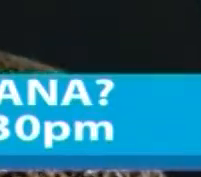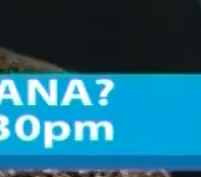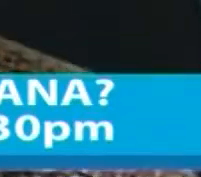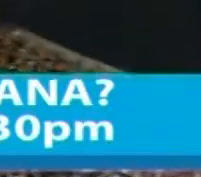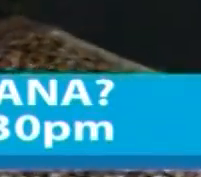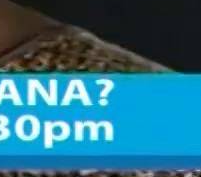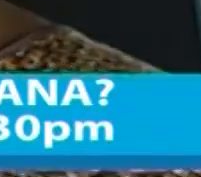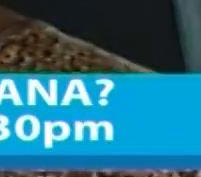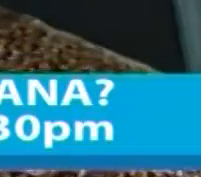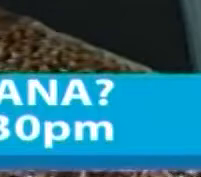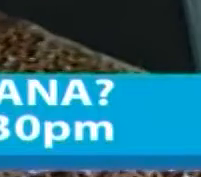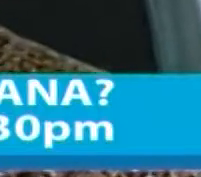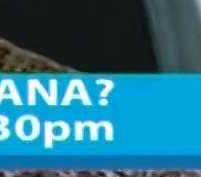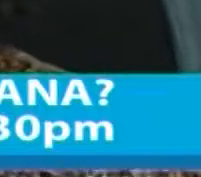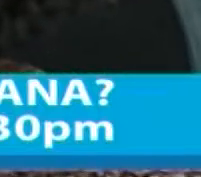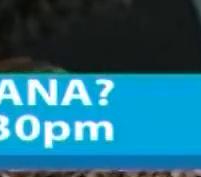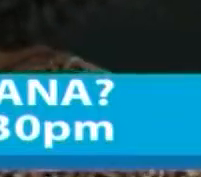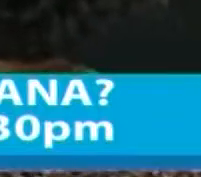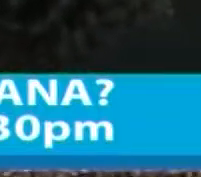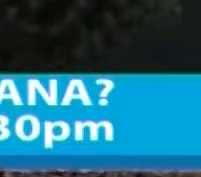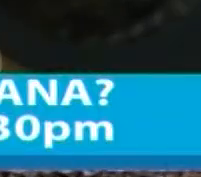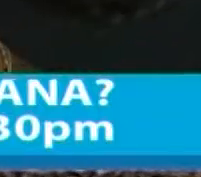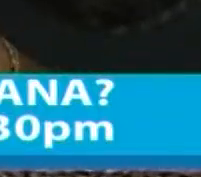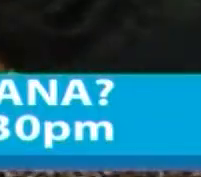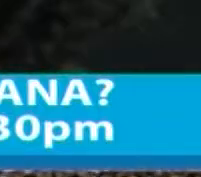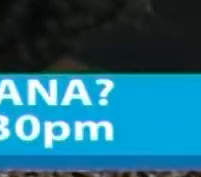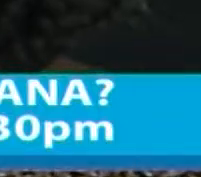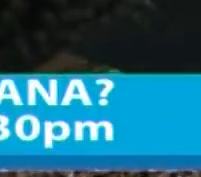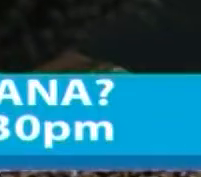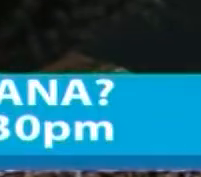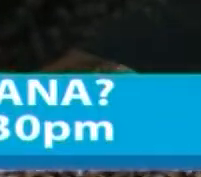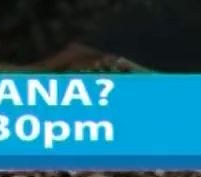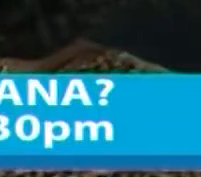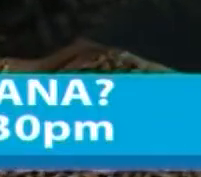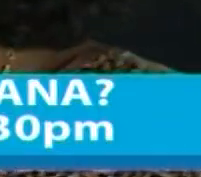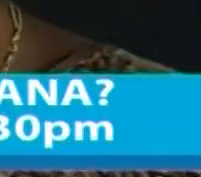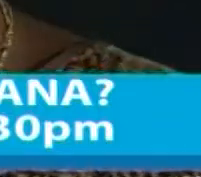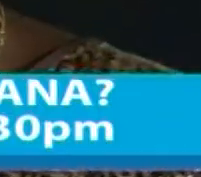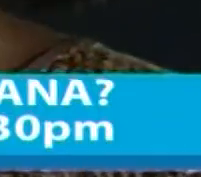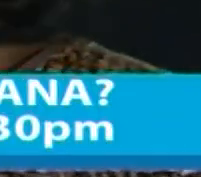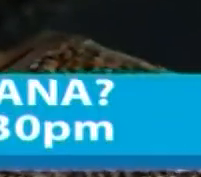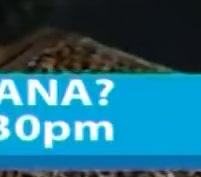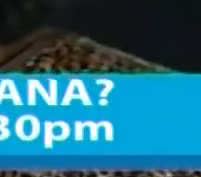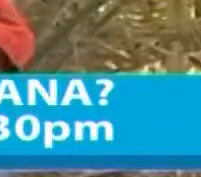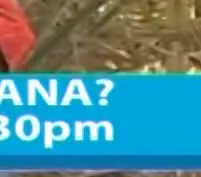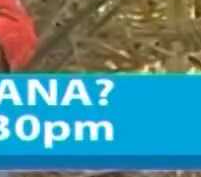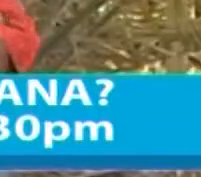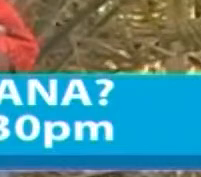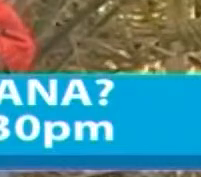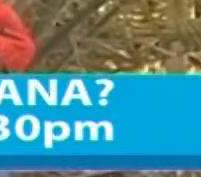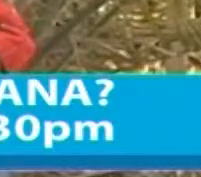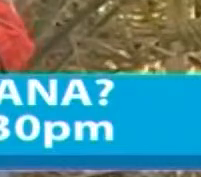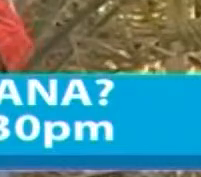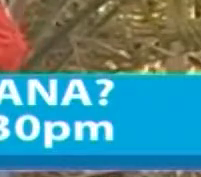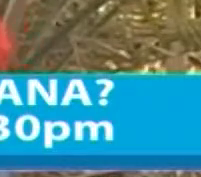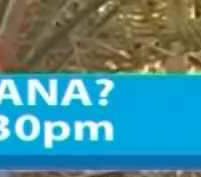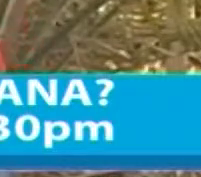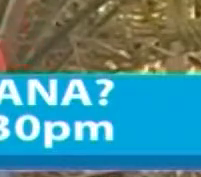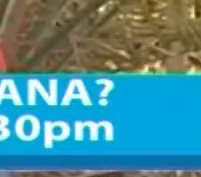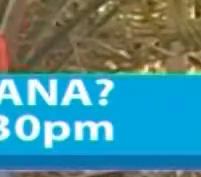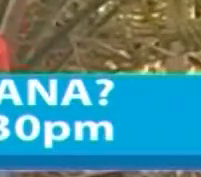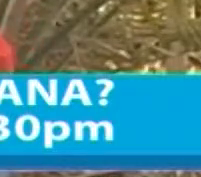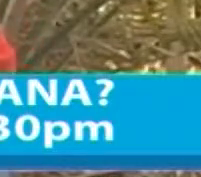Unajua? Saturday yaandikangu hivyo. Ni nini wewe? Kwani unasoma message zangu? Uniungwana